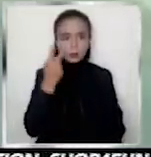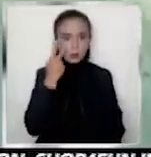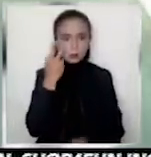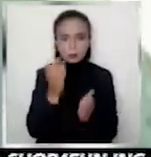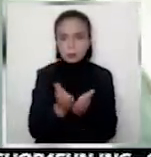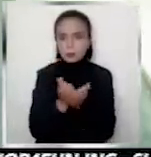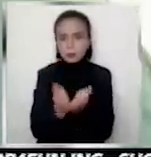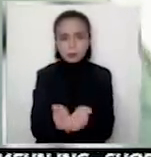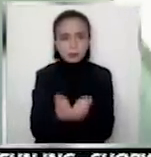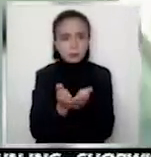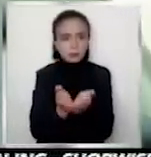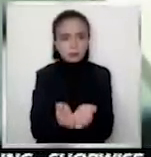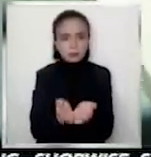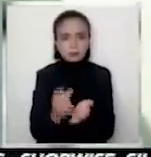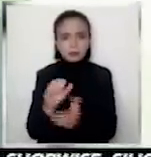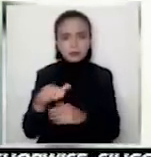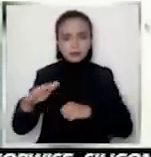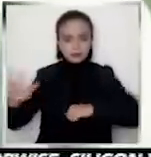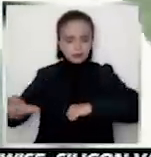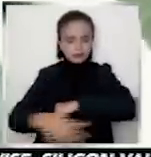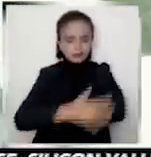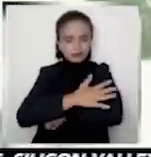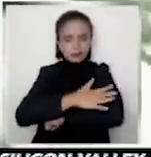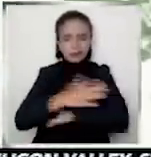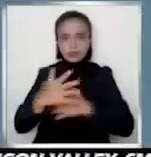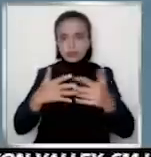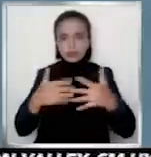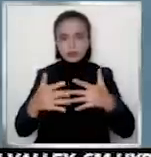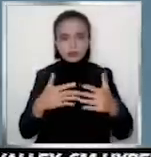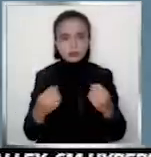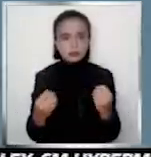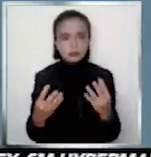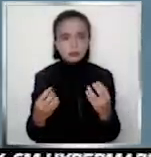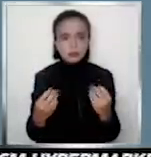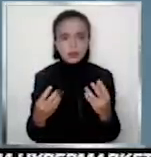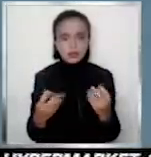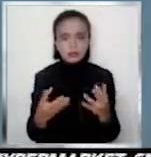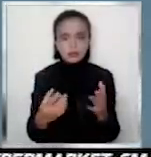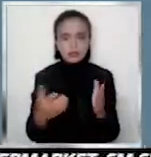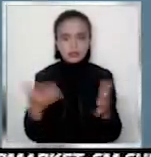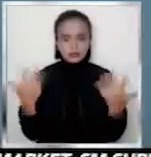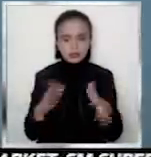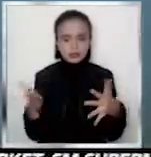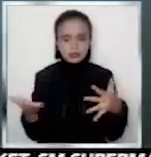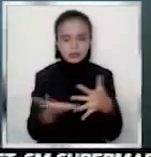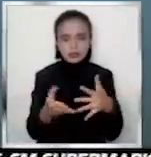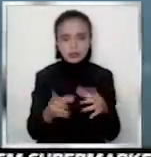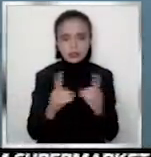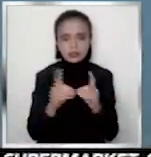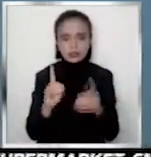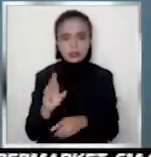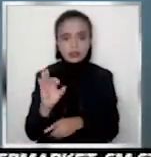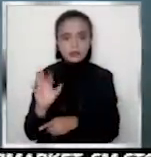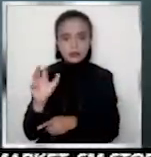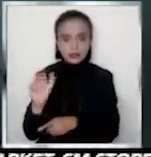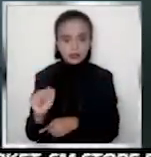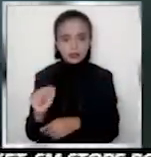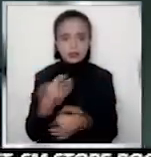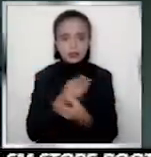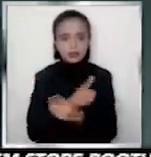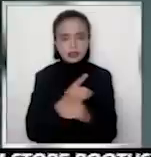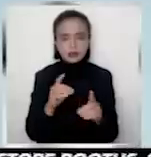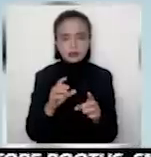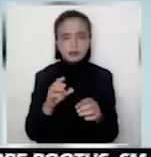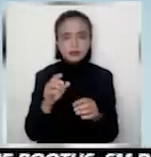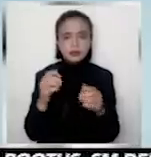boat sa sandbar sa kabila ng napakarami ng diplomatic protests na naihain ng Department of Foreign Affairs. Ayon sa Coast Guard,